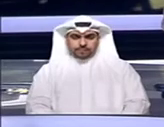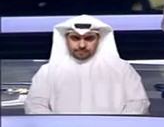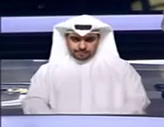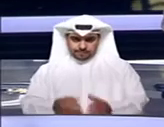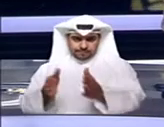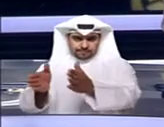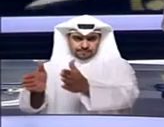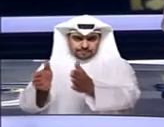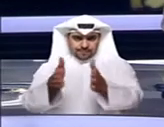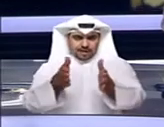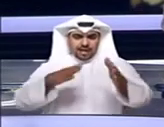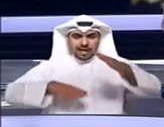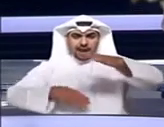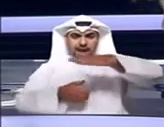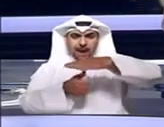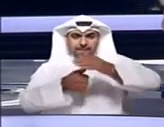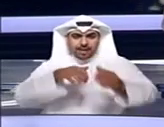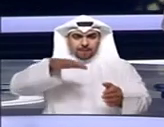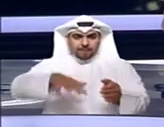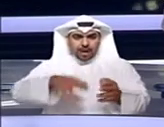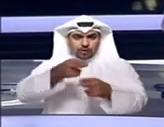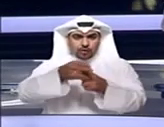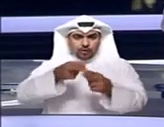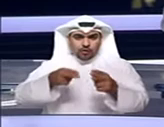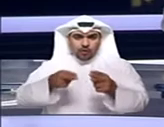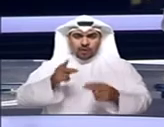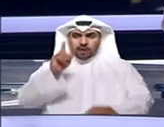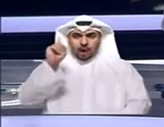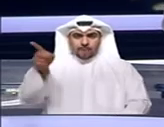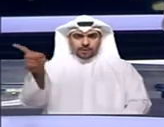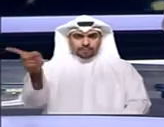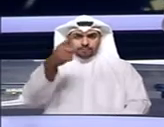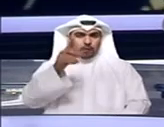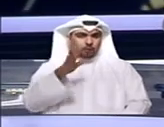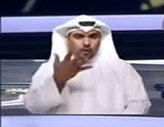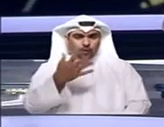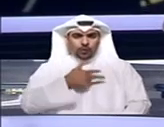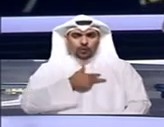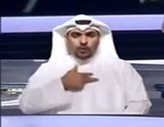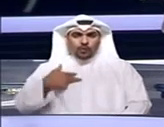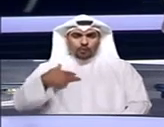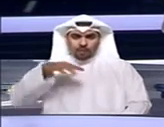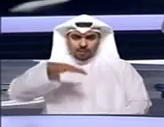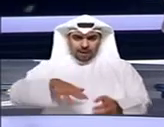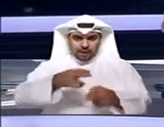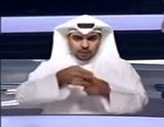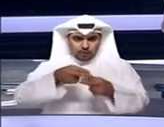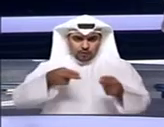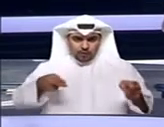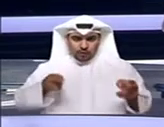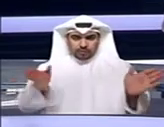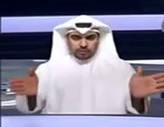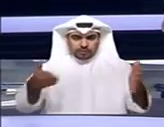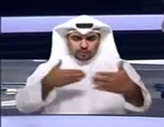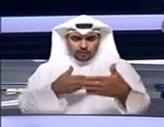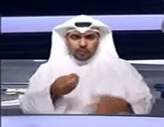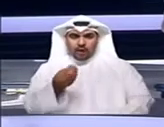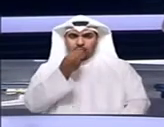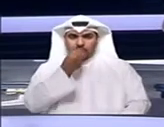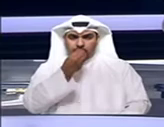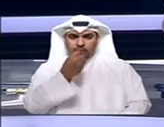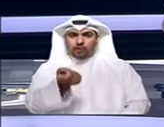بتوجيهات أميرية سامية، وصلت إلى مطار الخرطوم اليوم أول طائرة إغاثة من الجسر الجوي الكويتي لنقل مساعدات